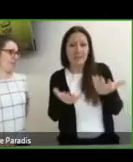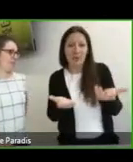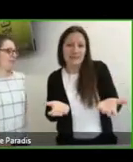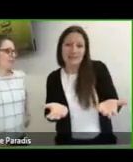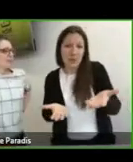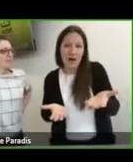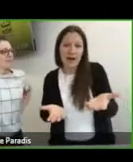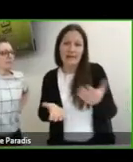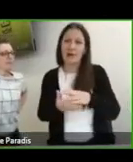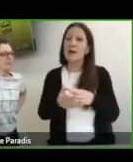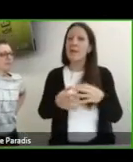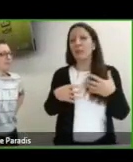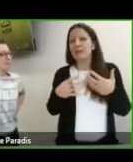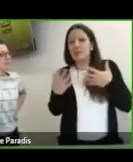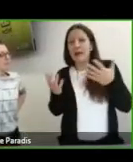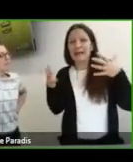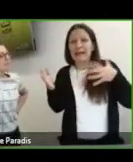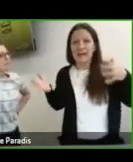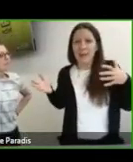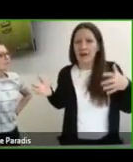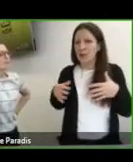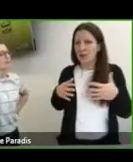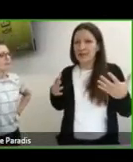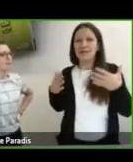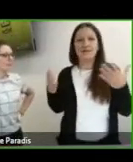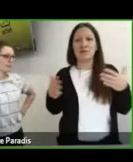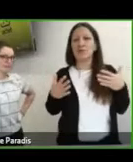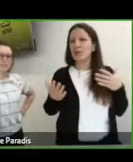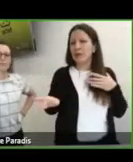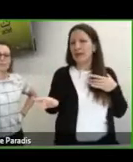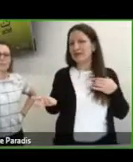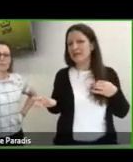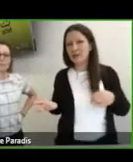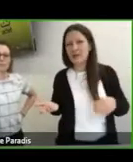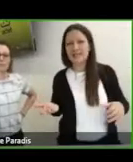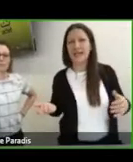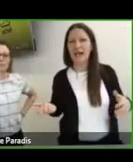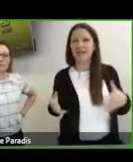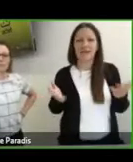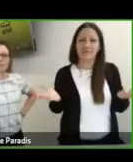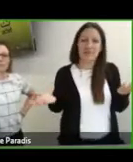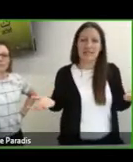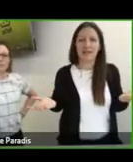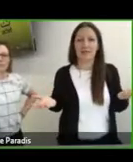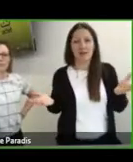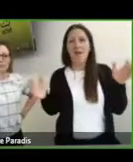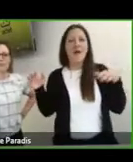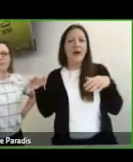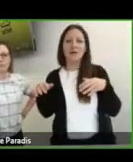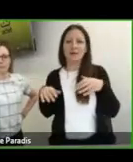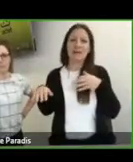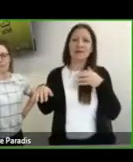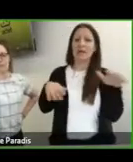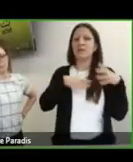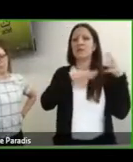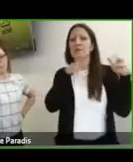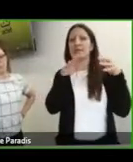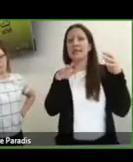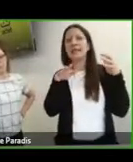sa petite histoire, elle est là. Bien, au début, elle est créée par un individu ou une individu XY avec ses intentions. Ensuite, elle